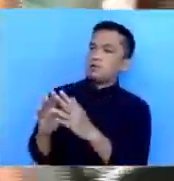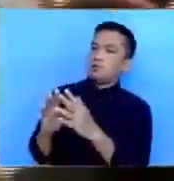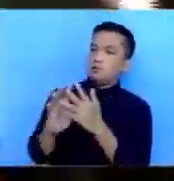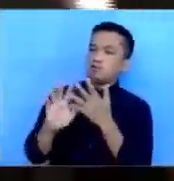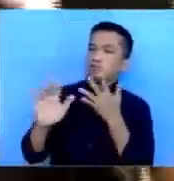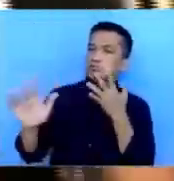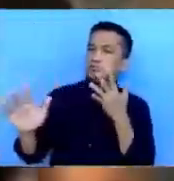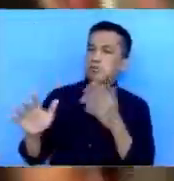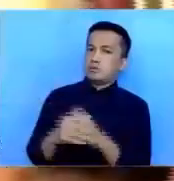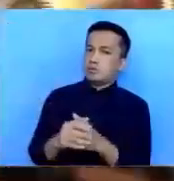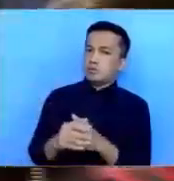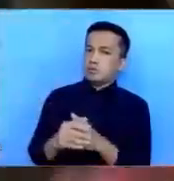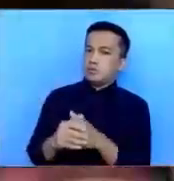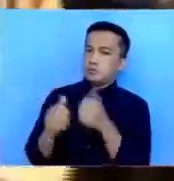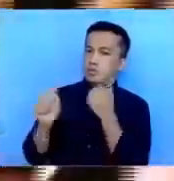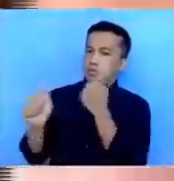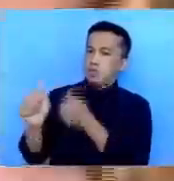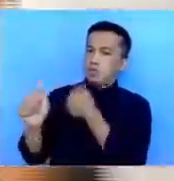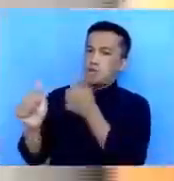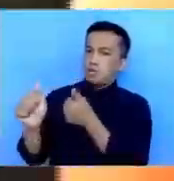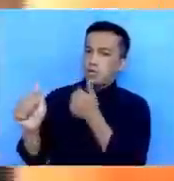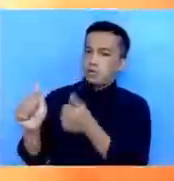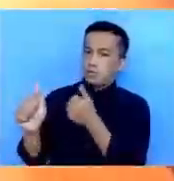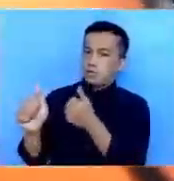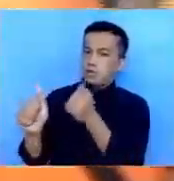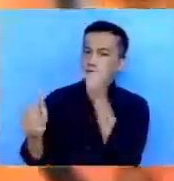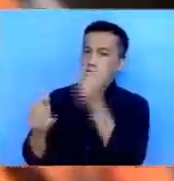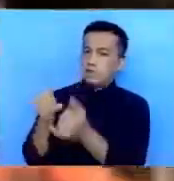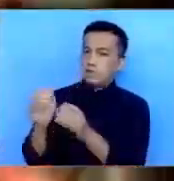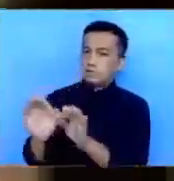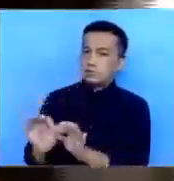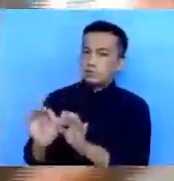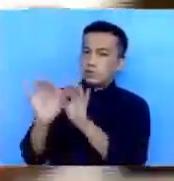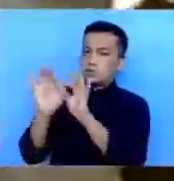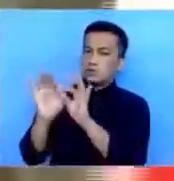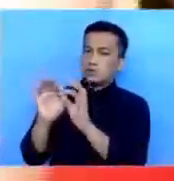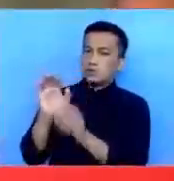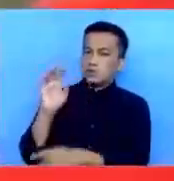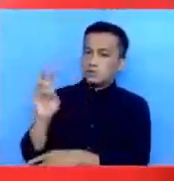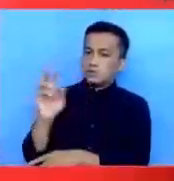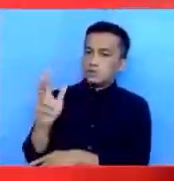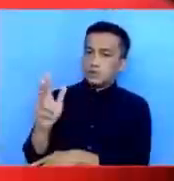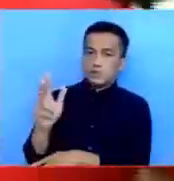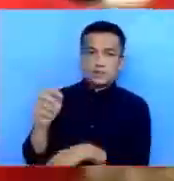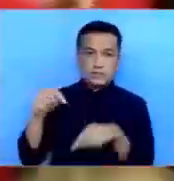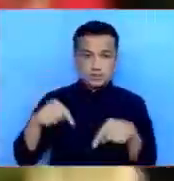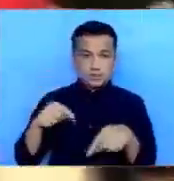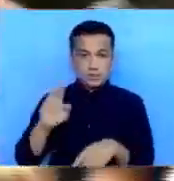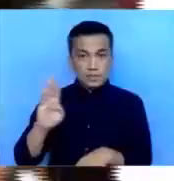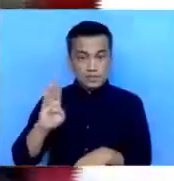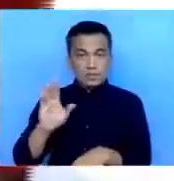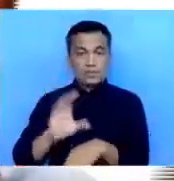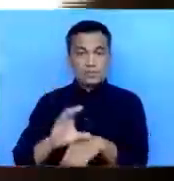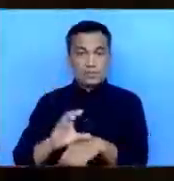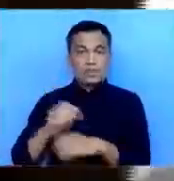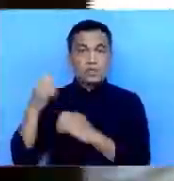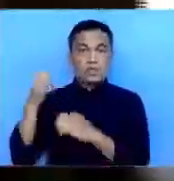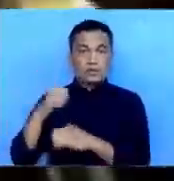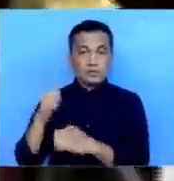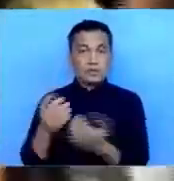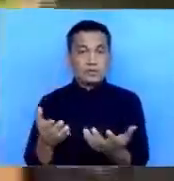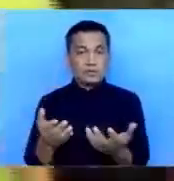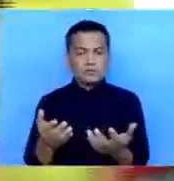mga humahabol ngayon, ito yung humahabol sa huling misa ng alas 6:30 dito sa Baclaran Church. Kaya asahan na po yung